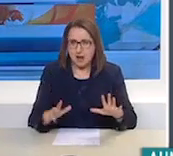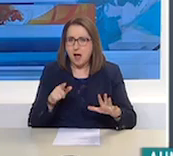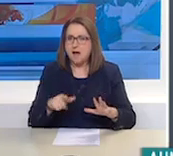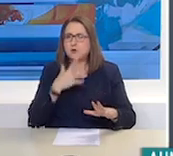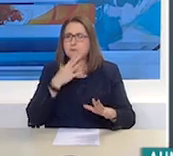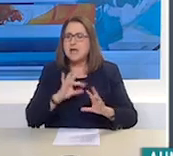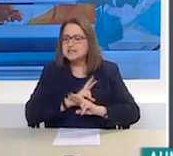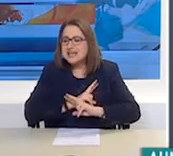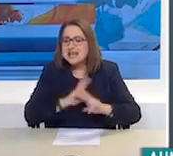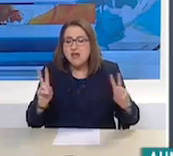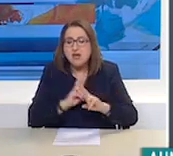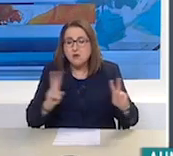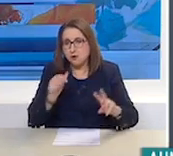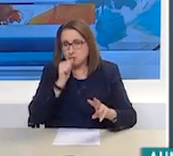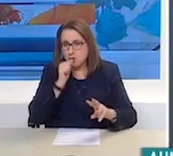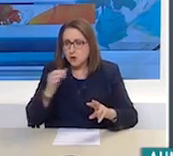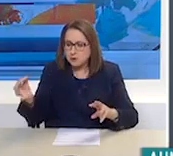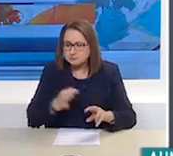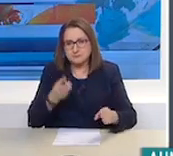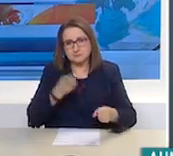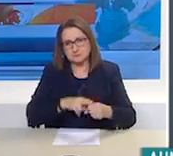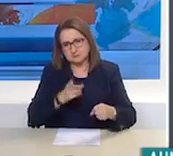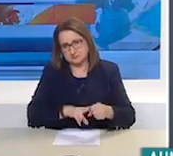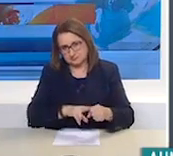αντισηπτικό κατά κάποιο τρόπο όσον αφορά τον συγκεκριμένο ιό.